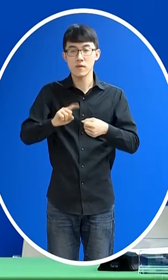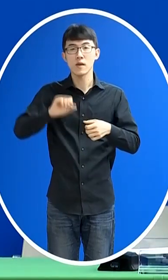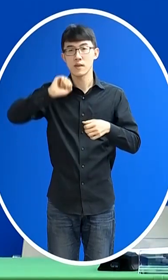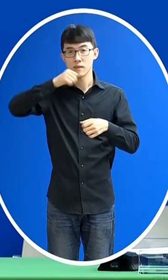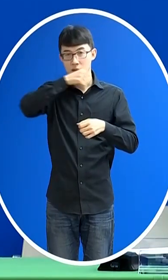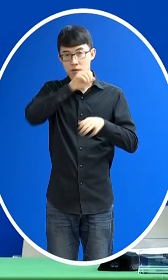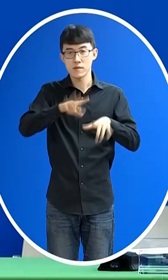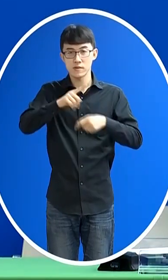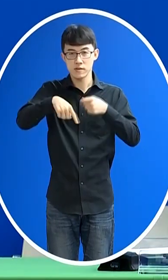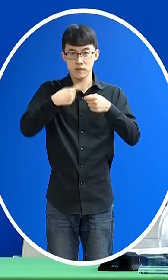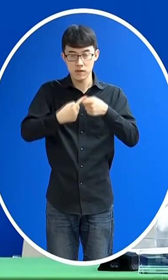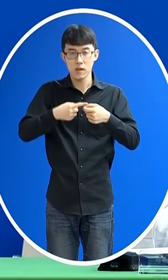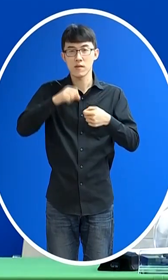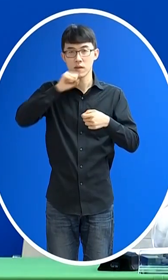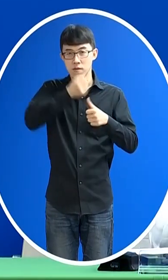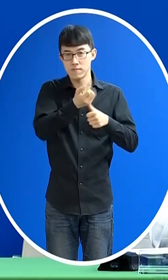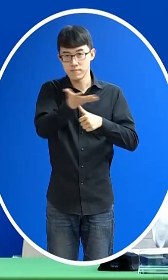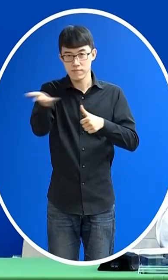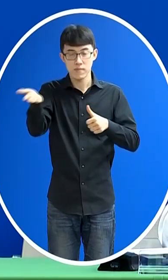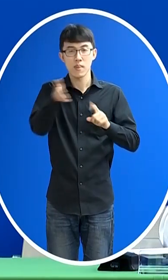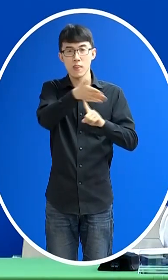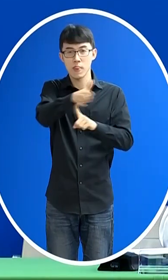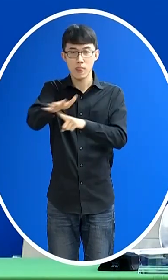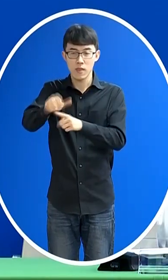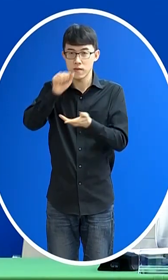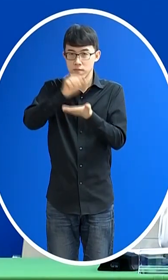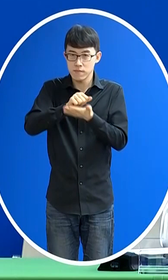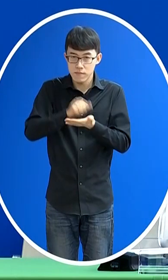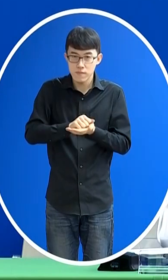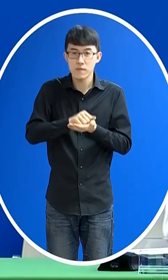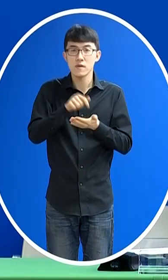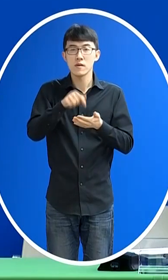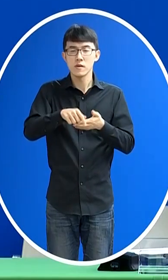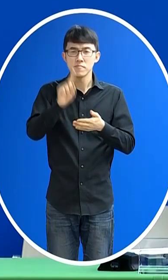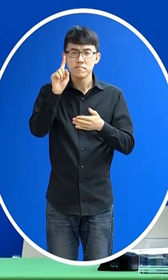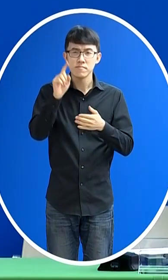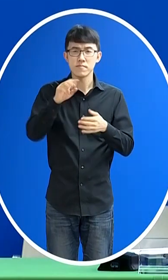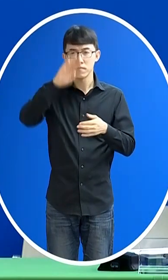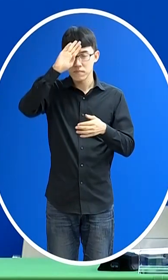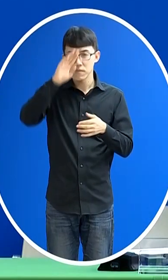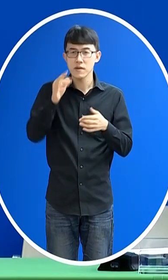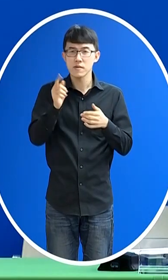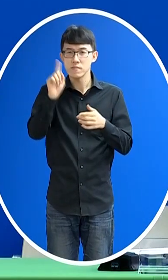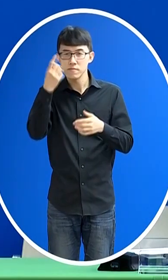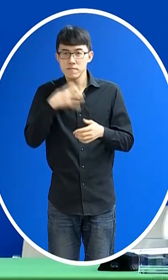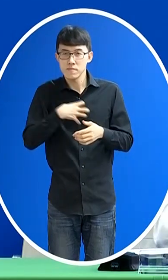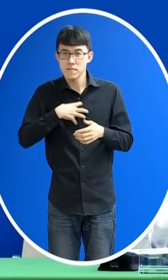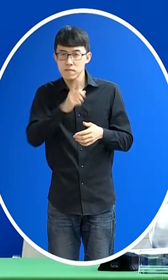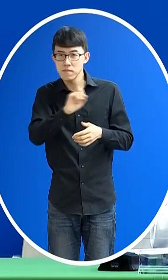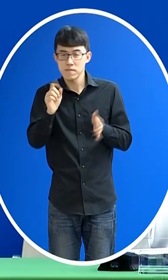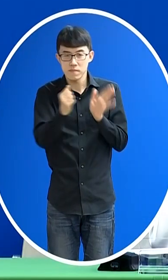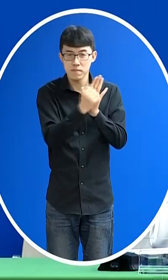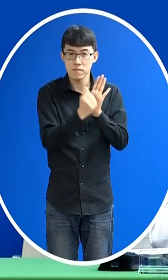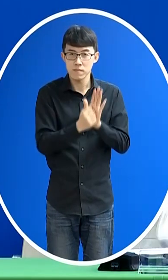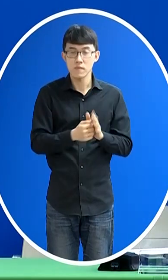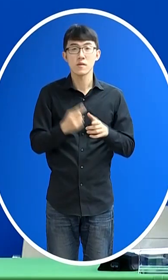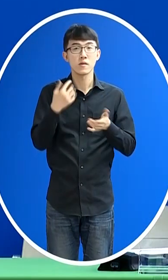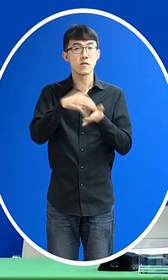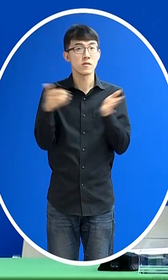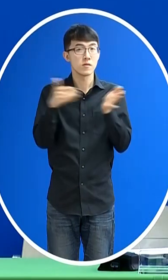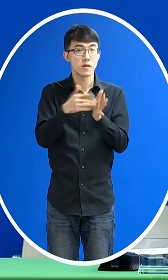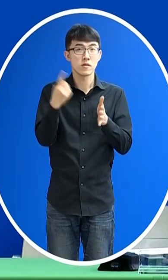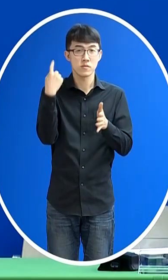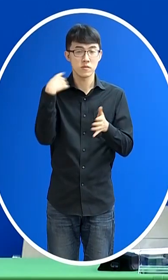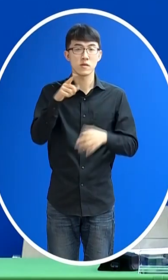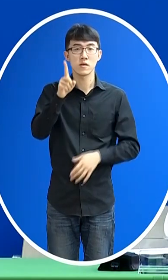计的这个死亡相关的这些风险因子的统计，所以到昨天为止累计13000多例里